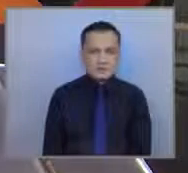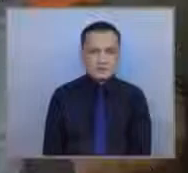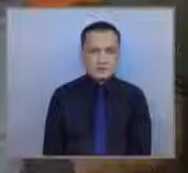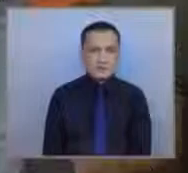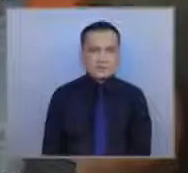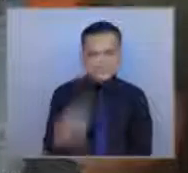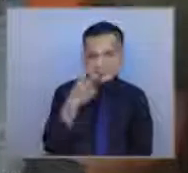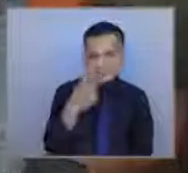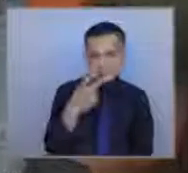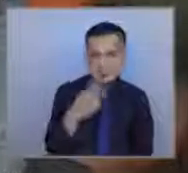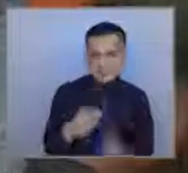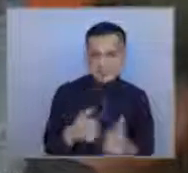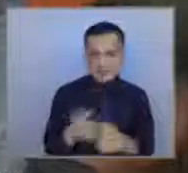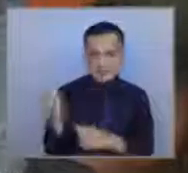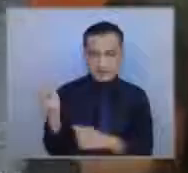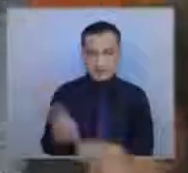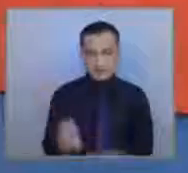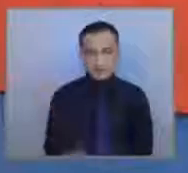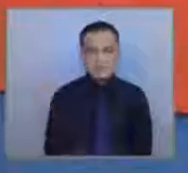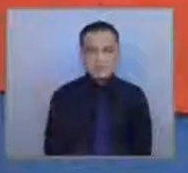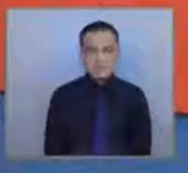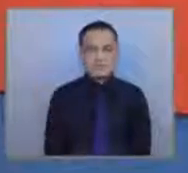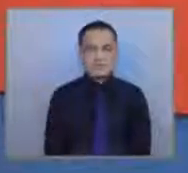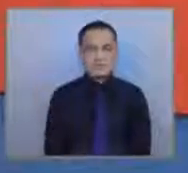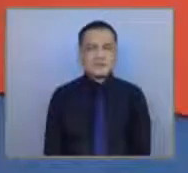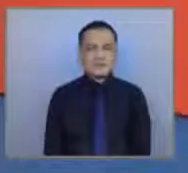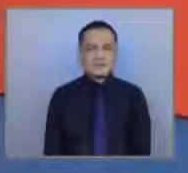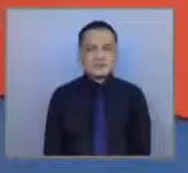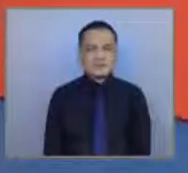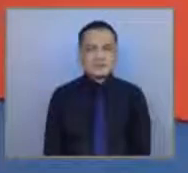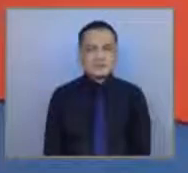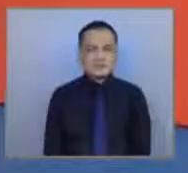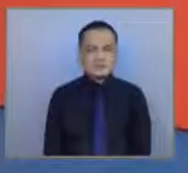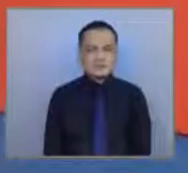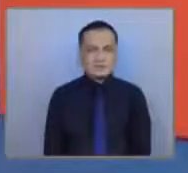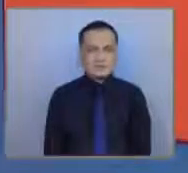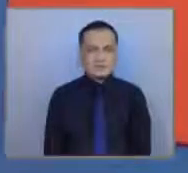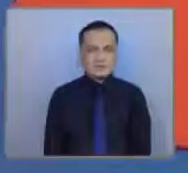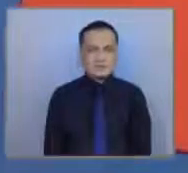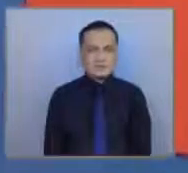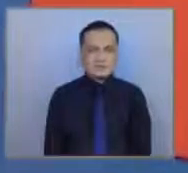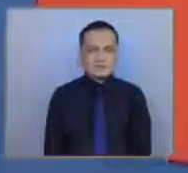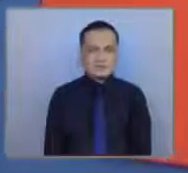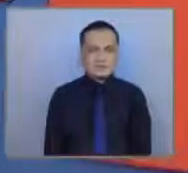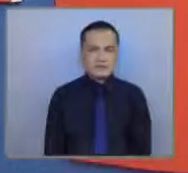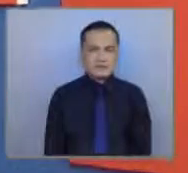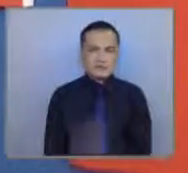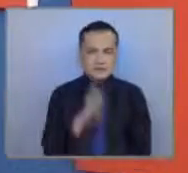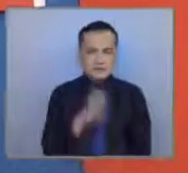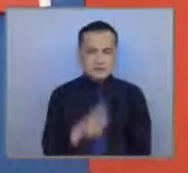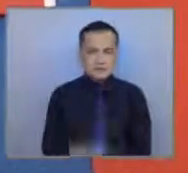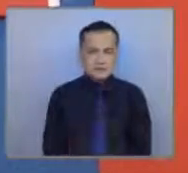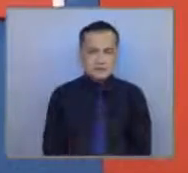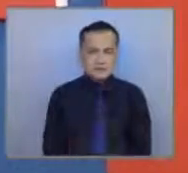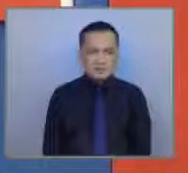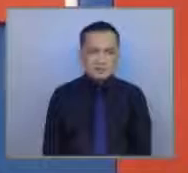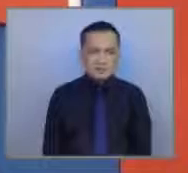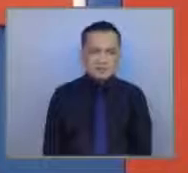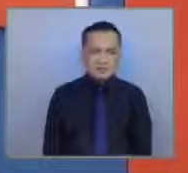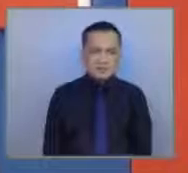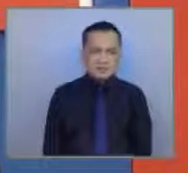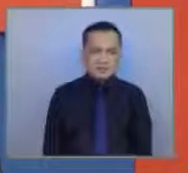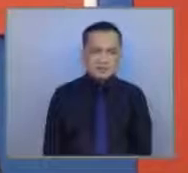may snap eh, no? Sir, ito po. Ang totoo, may application niyan, ang ataw niya, sa